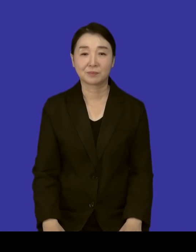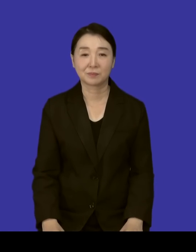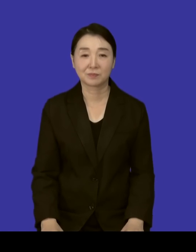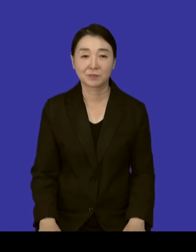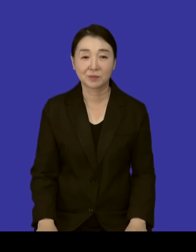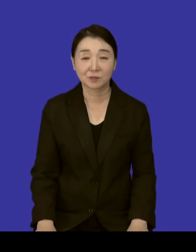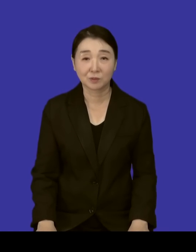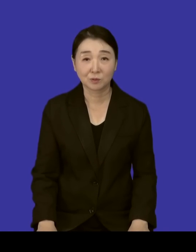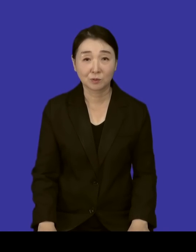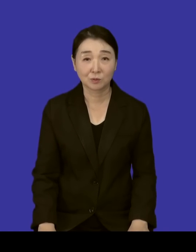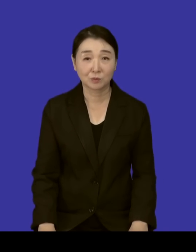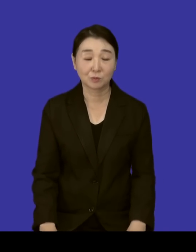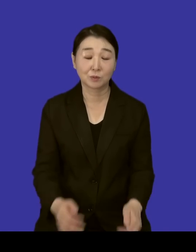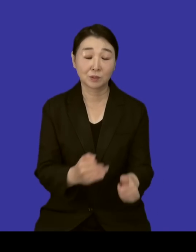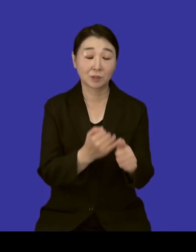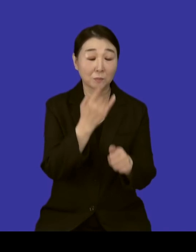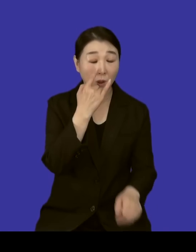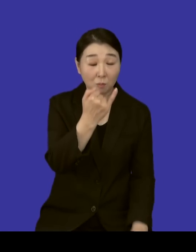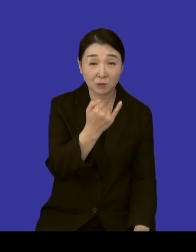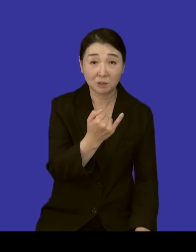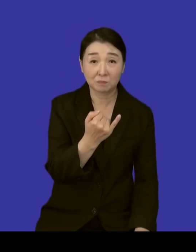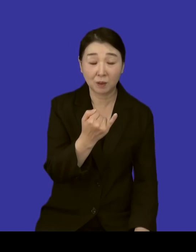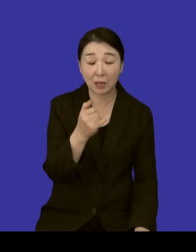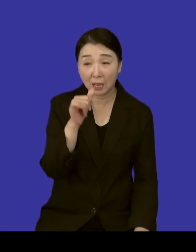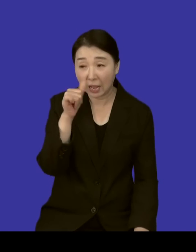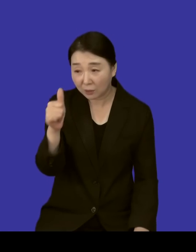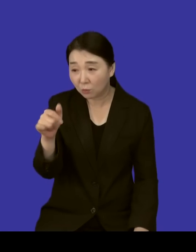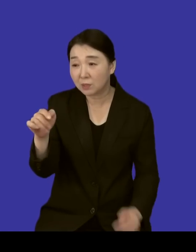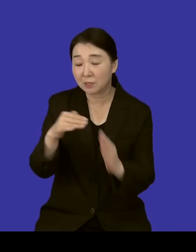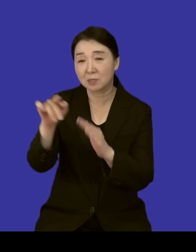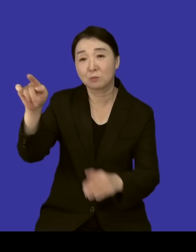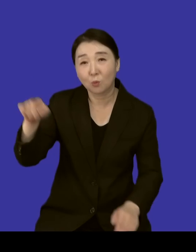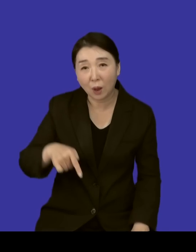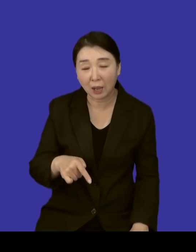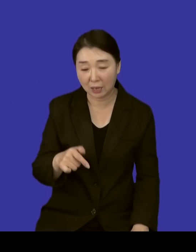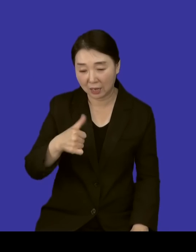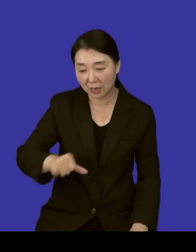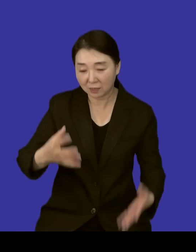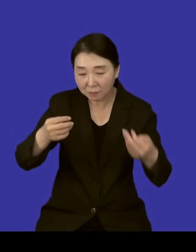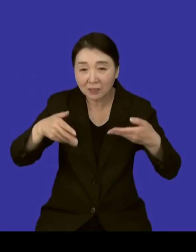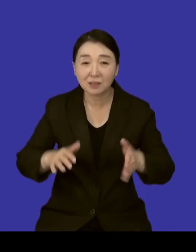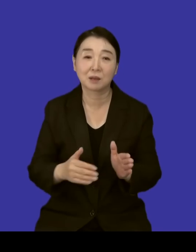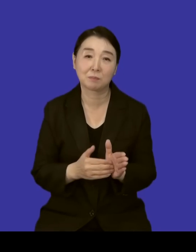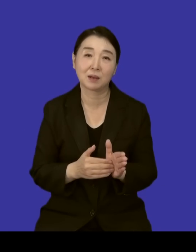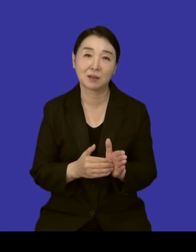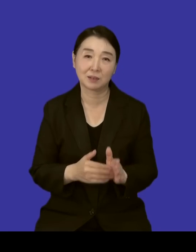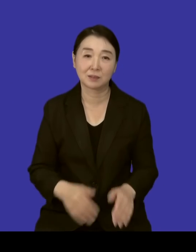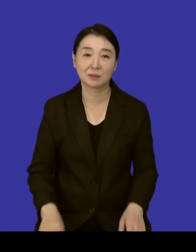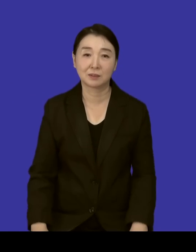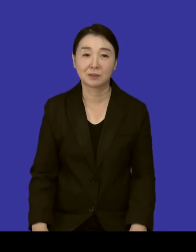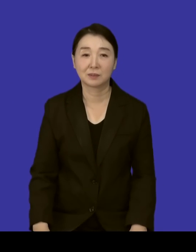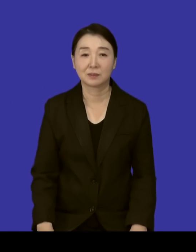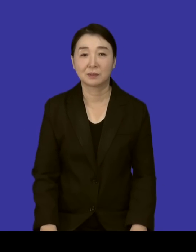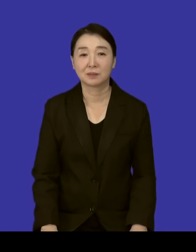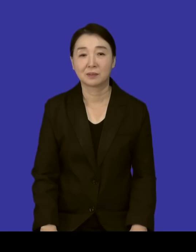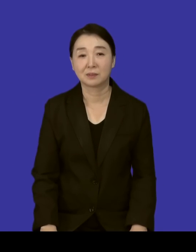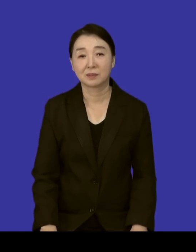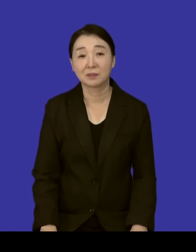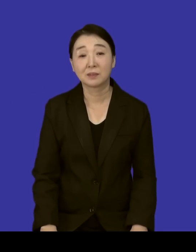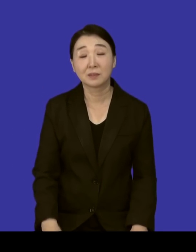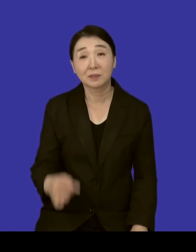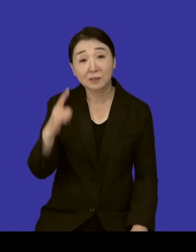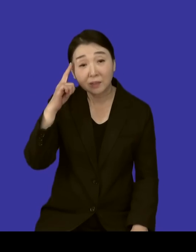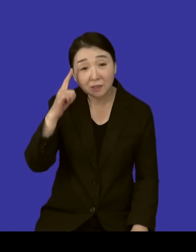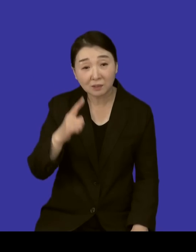많이 낳아주시고 어머니 때문에 집안이 일어났다고 생각하세요. 예. 우리 아버님은. 그래서 나갈 때마다 까만 걸 하얗다고